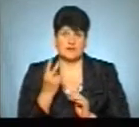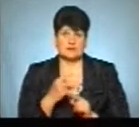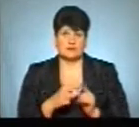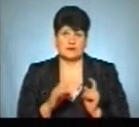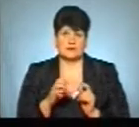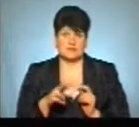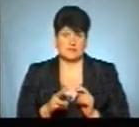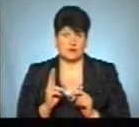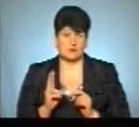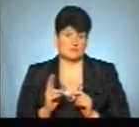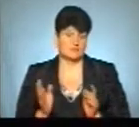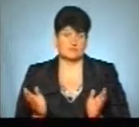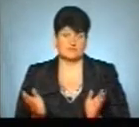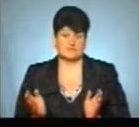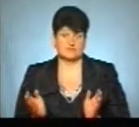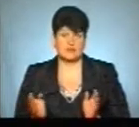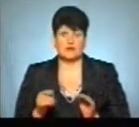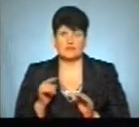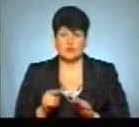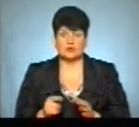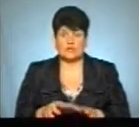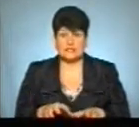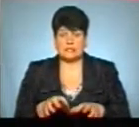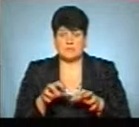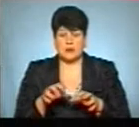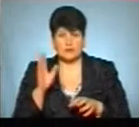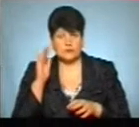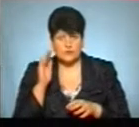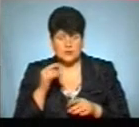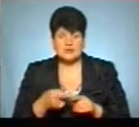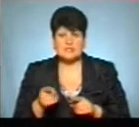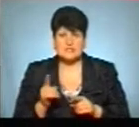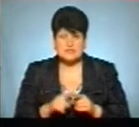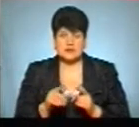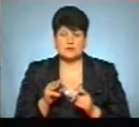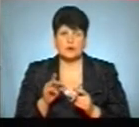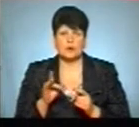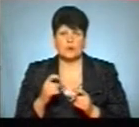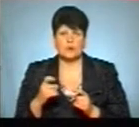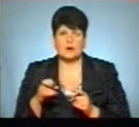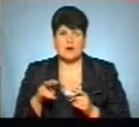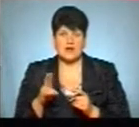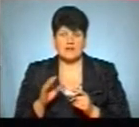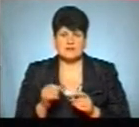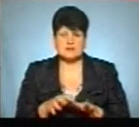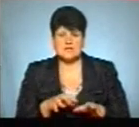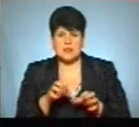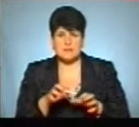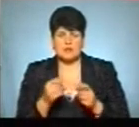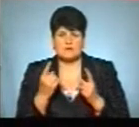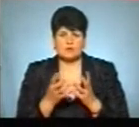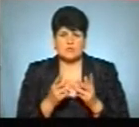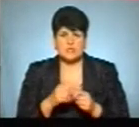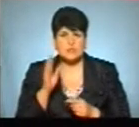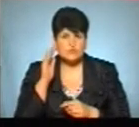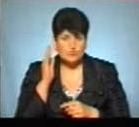корі. Воно набрало води. Тобто ця трухлявість, вона набрала величезну кількість води за